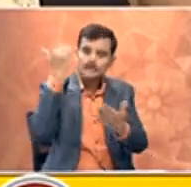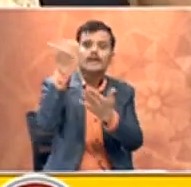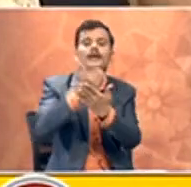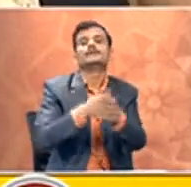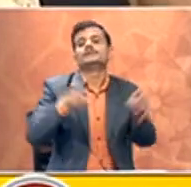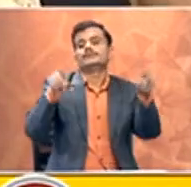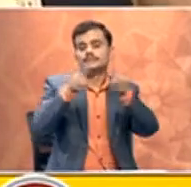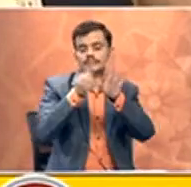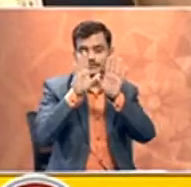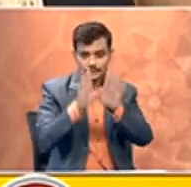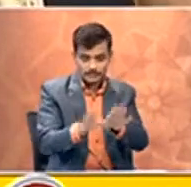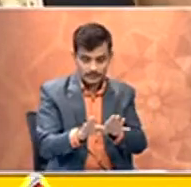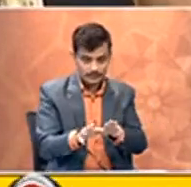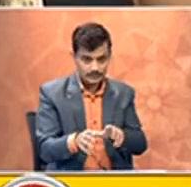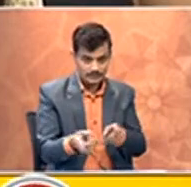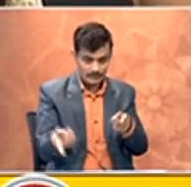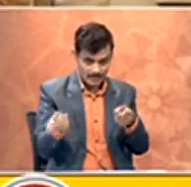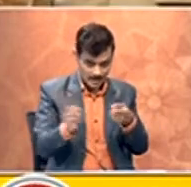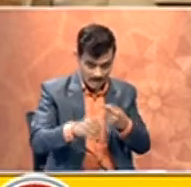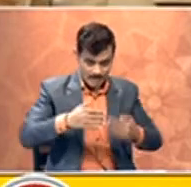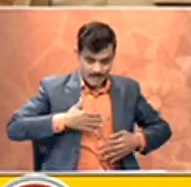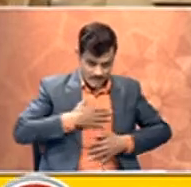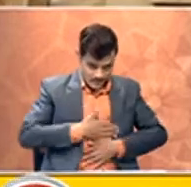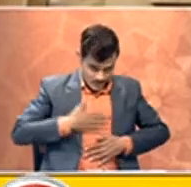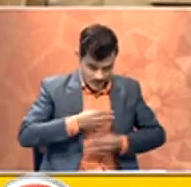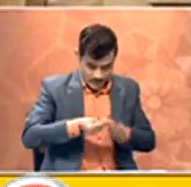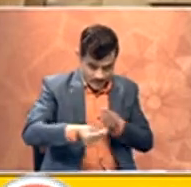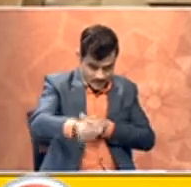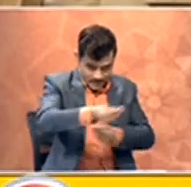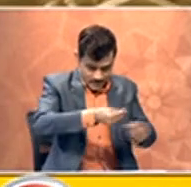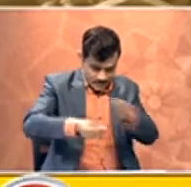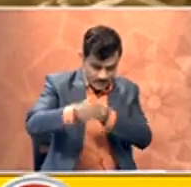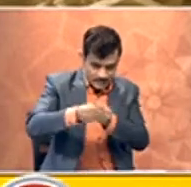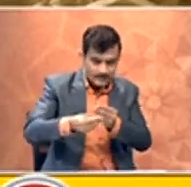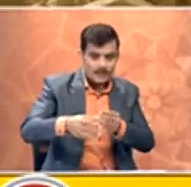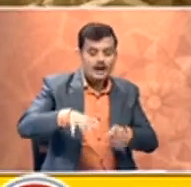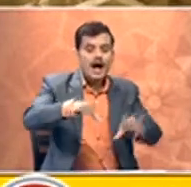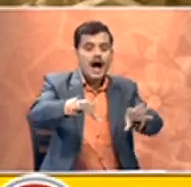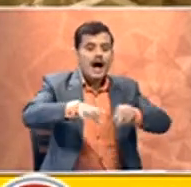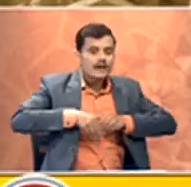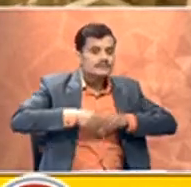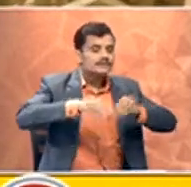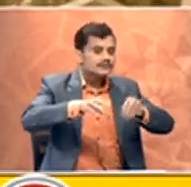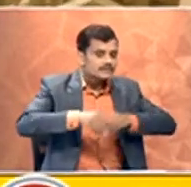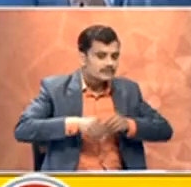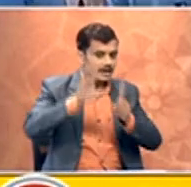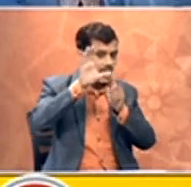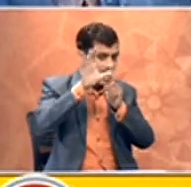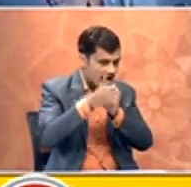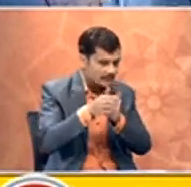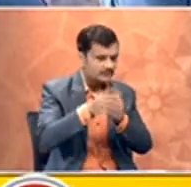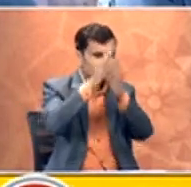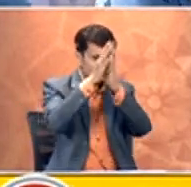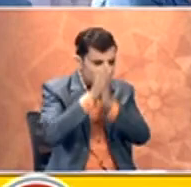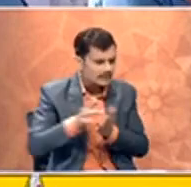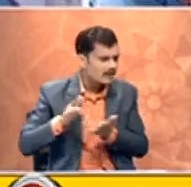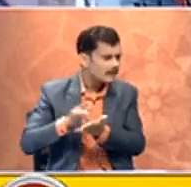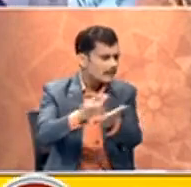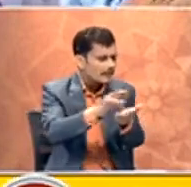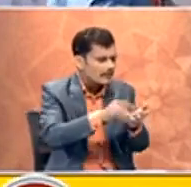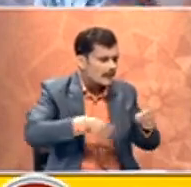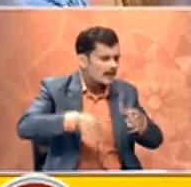है। और जब त्योहार का माहौल है तो हम अपने आस्था के स्थलों और उसके आसपास के क्षेत्र